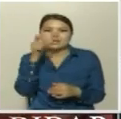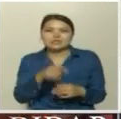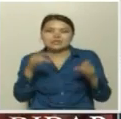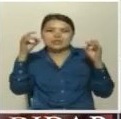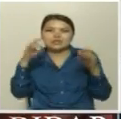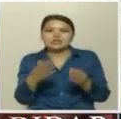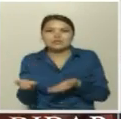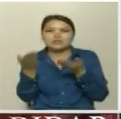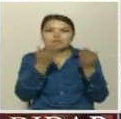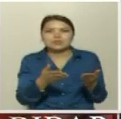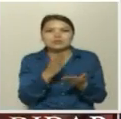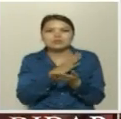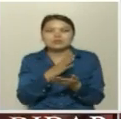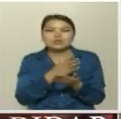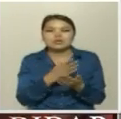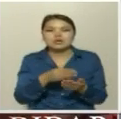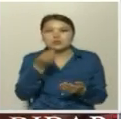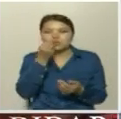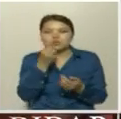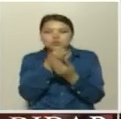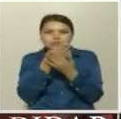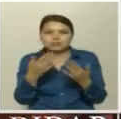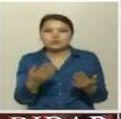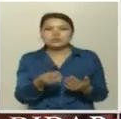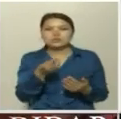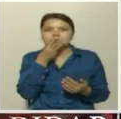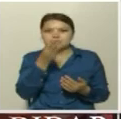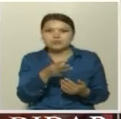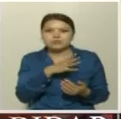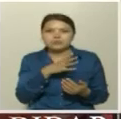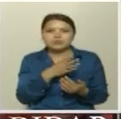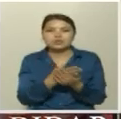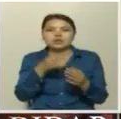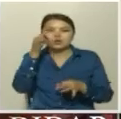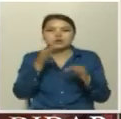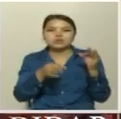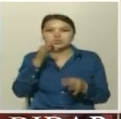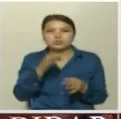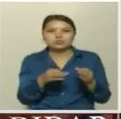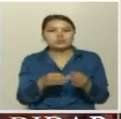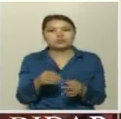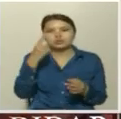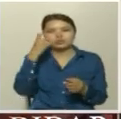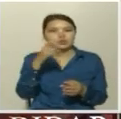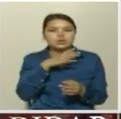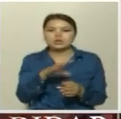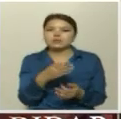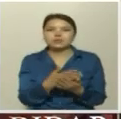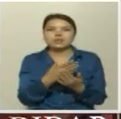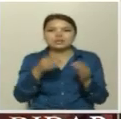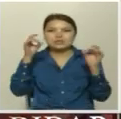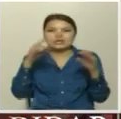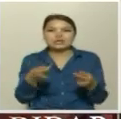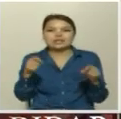медучреждений районов и города. Плохо стало сразу нескольким гостям. О намерении обратиться в суд пострадавший пока не сообщает. Тем временем